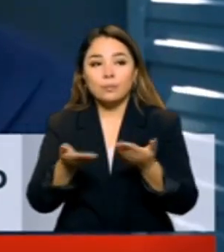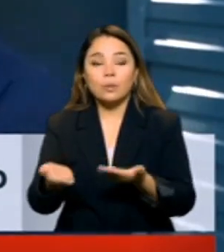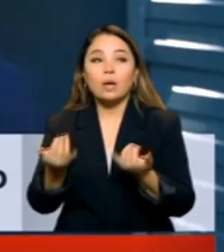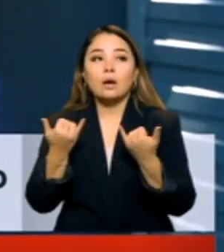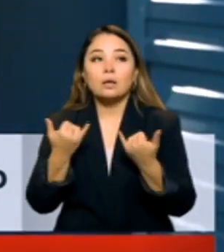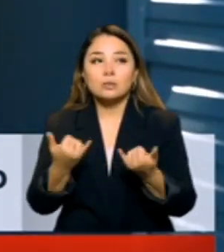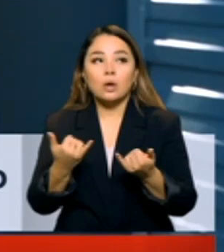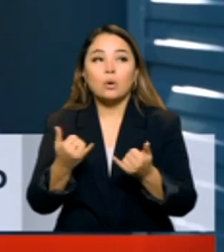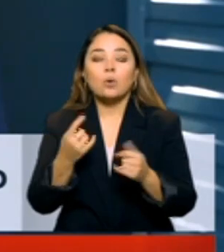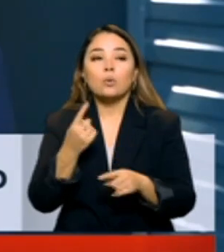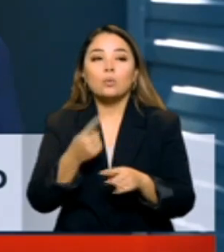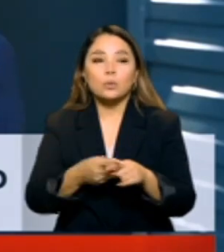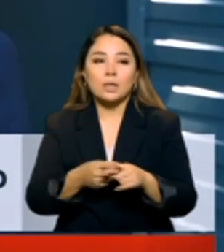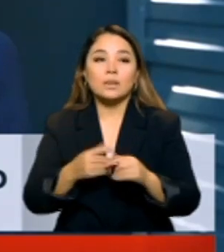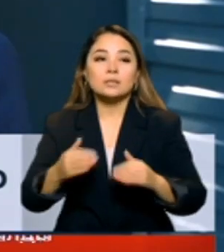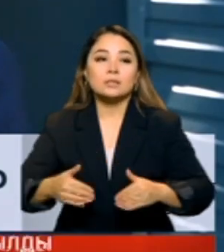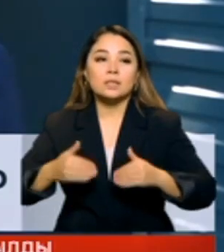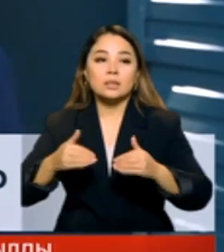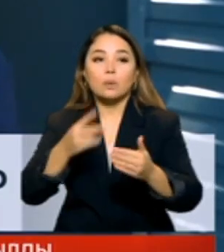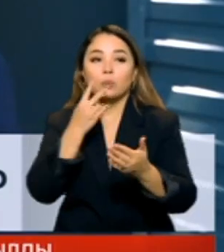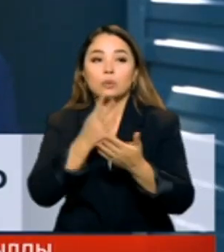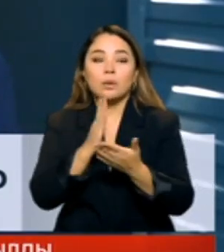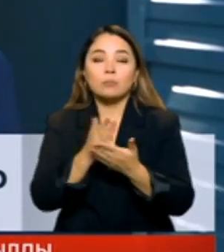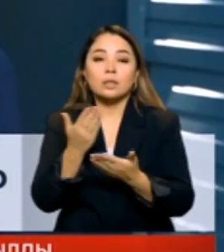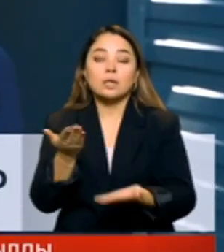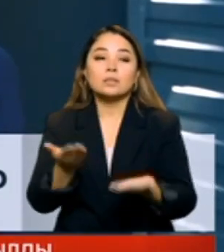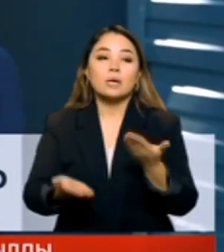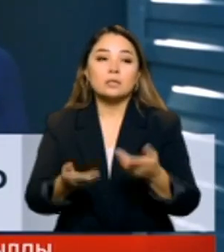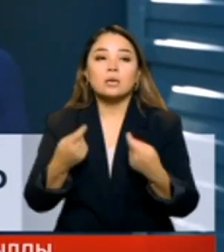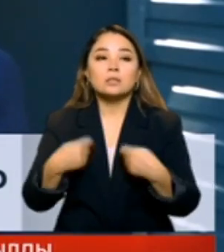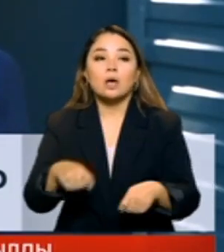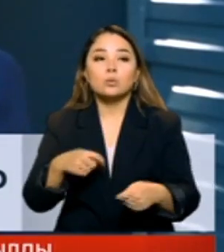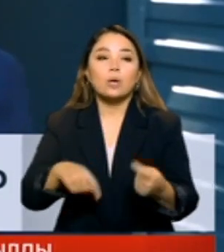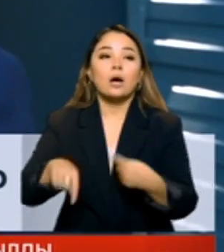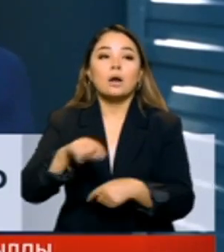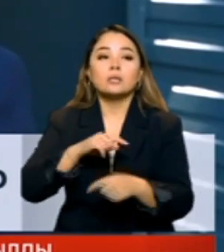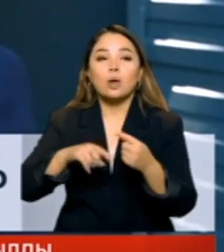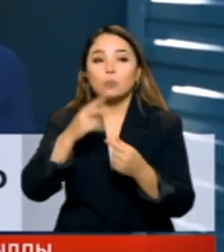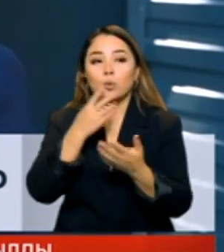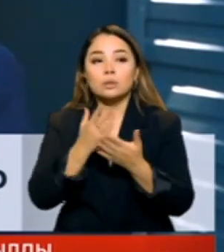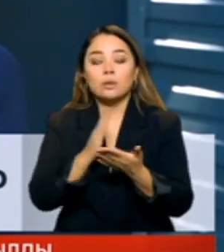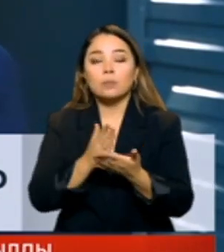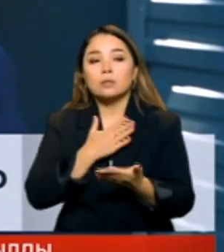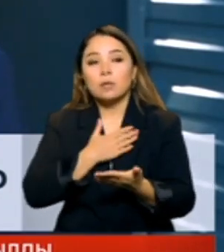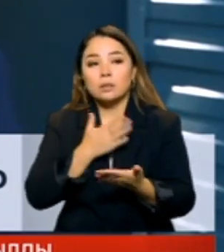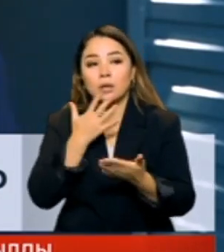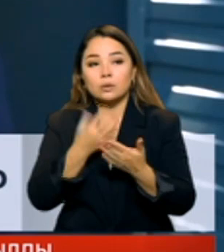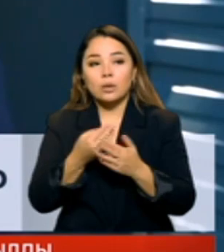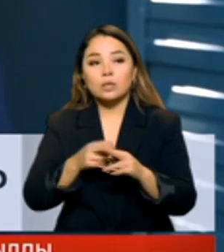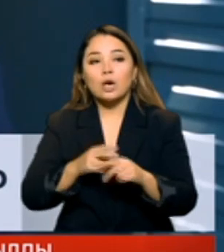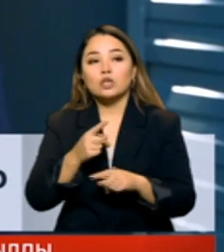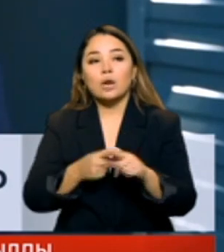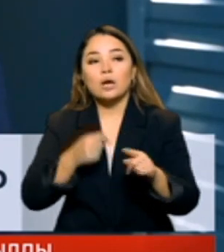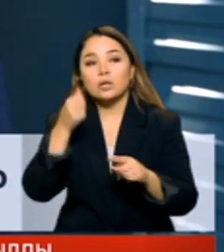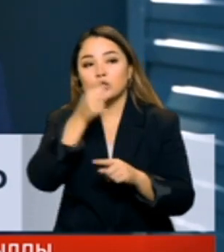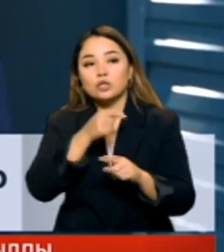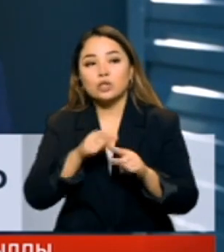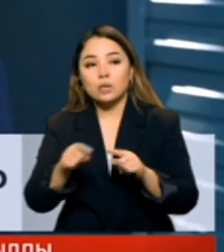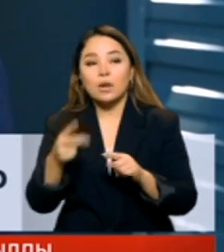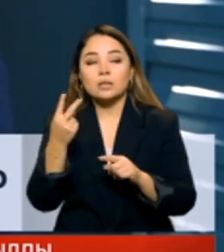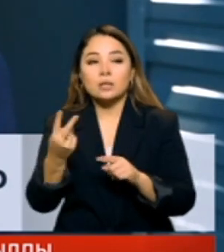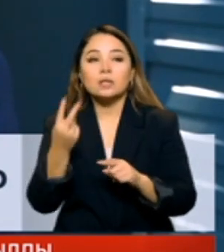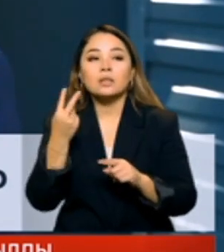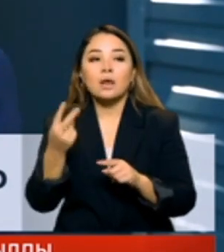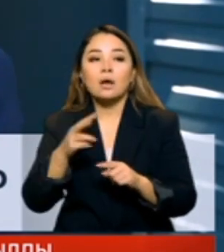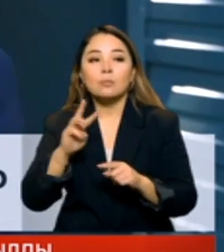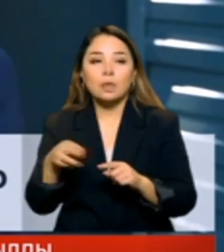Қазір оң динамикасын көріп отырмыз. Егер сауда айналымын қарайтын болсақ, бізде қазіргі жарты жылдың ішінде 2,2